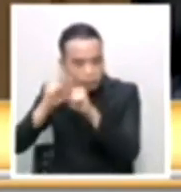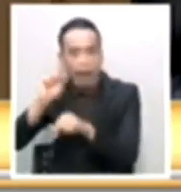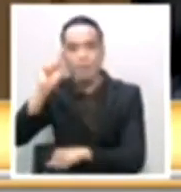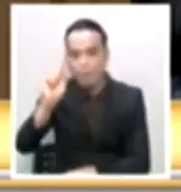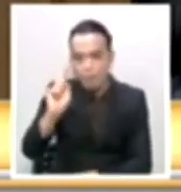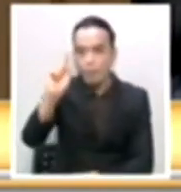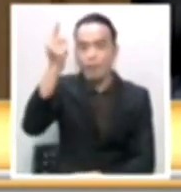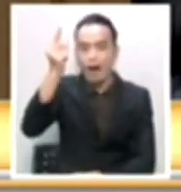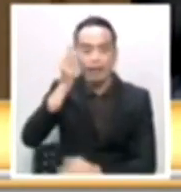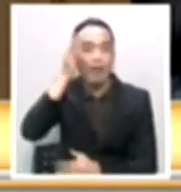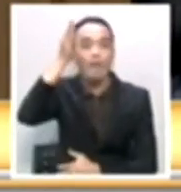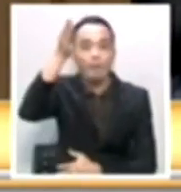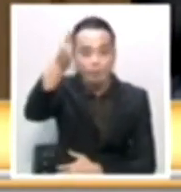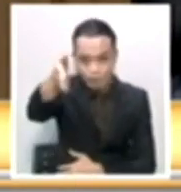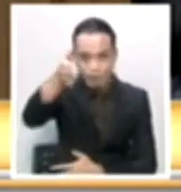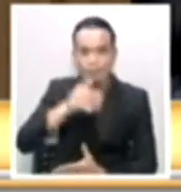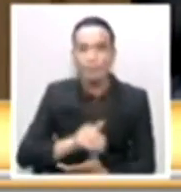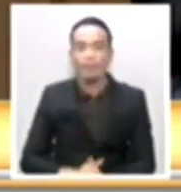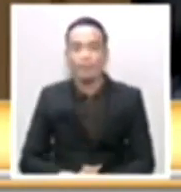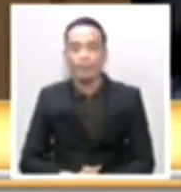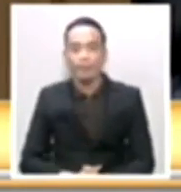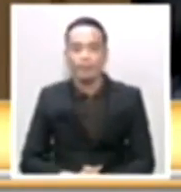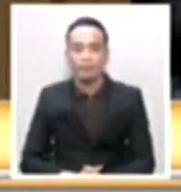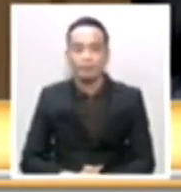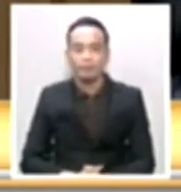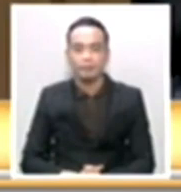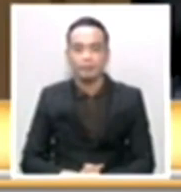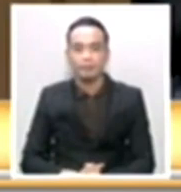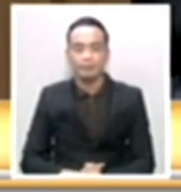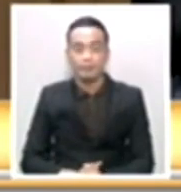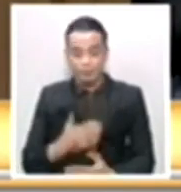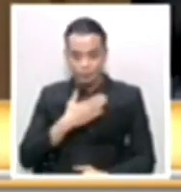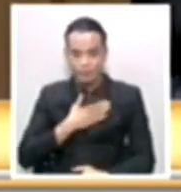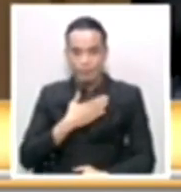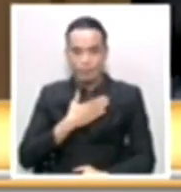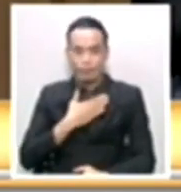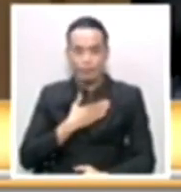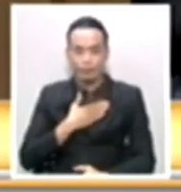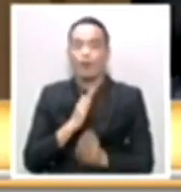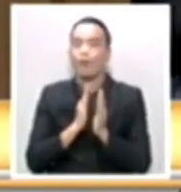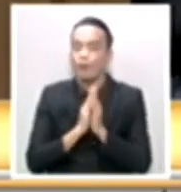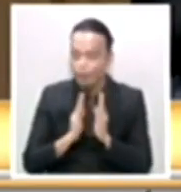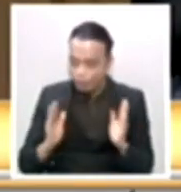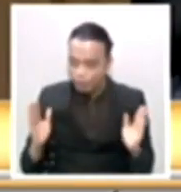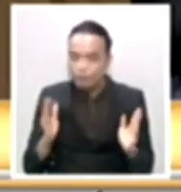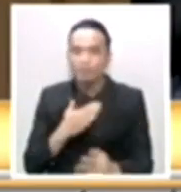จะต้องดำเนินการต่อไปนะครับกระผมอยากขอขอบคุณท่